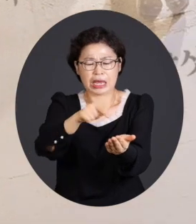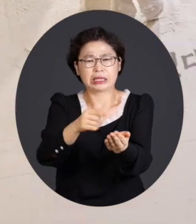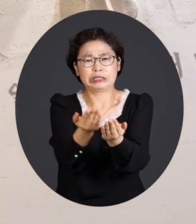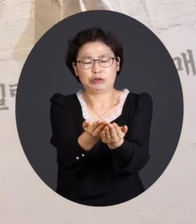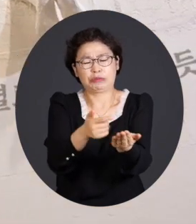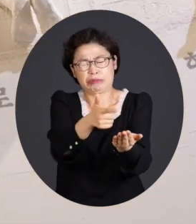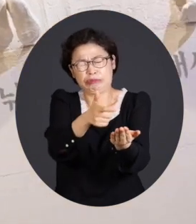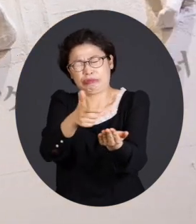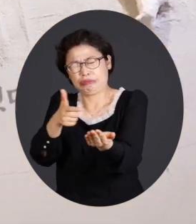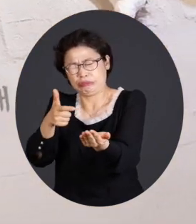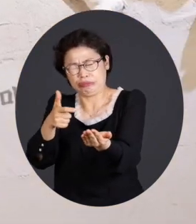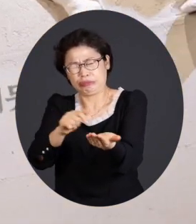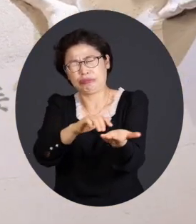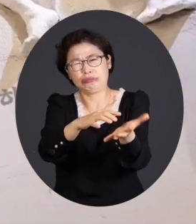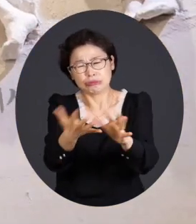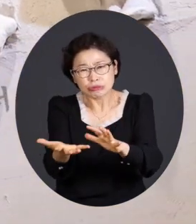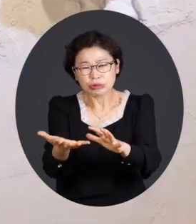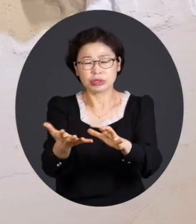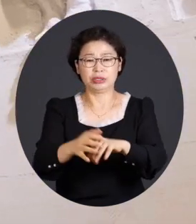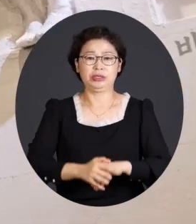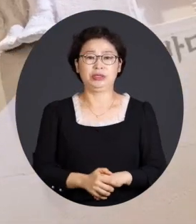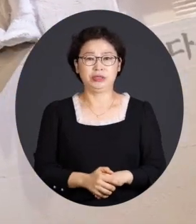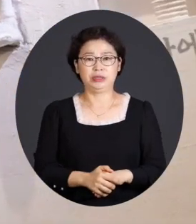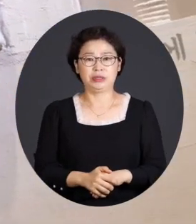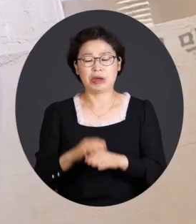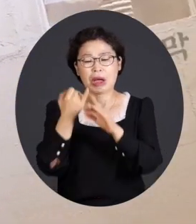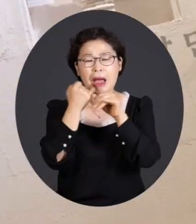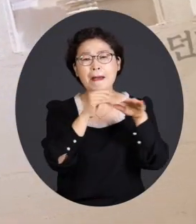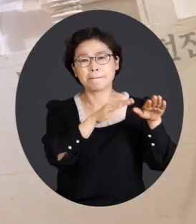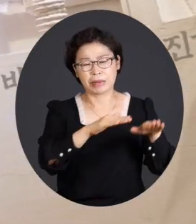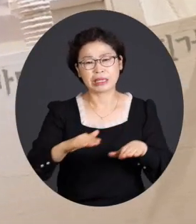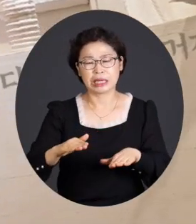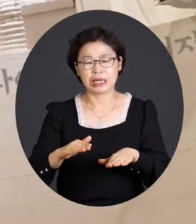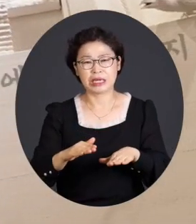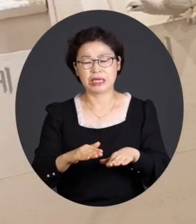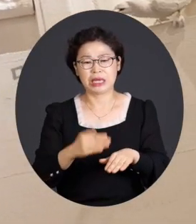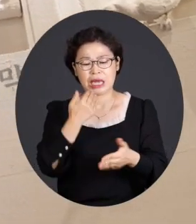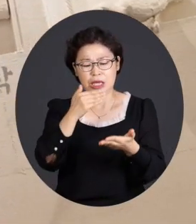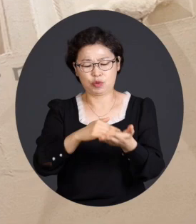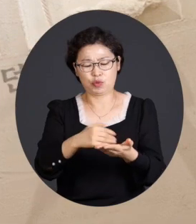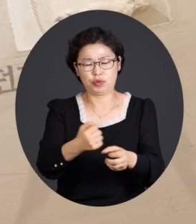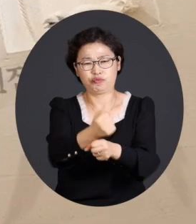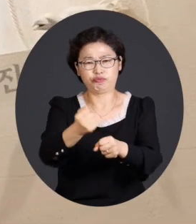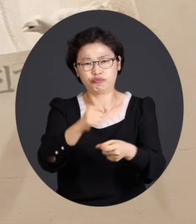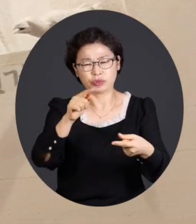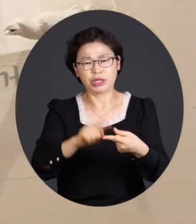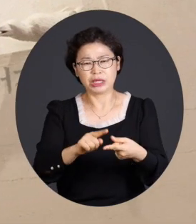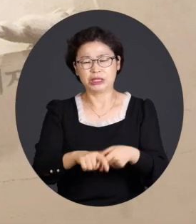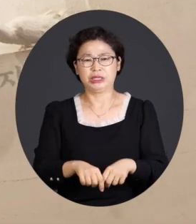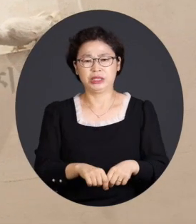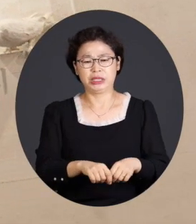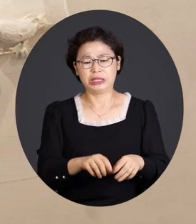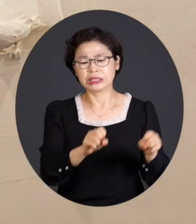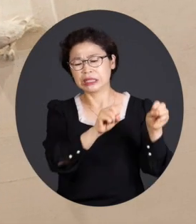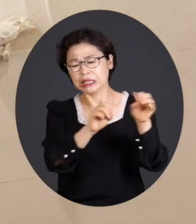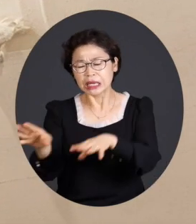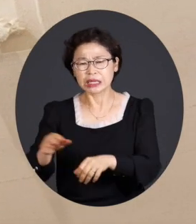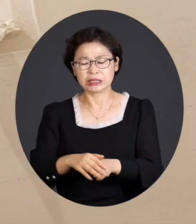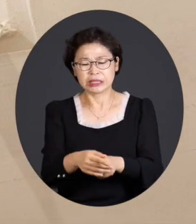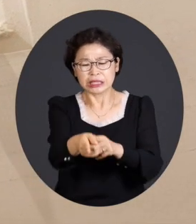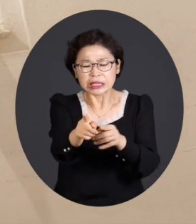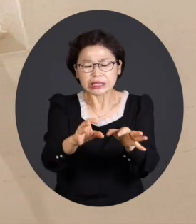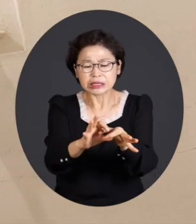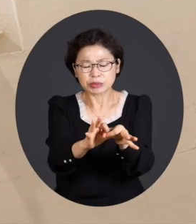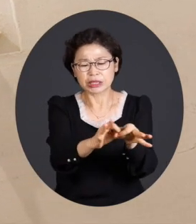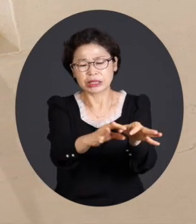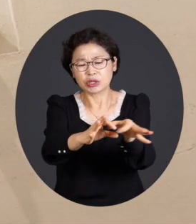사격시견에 다 죽여놓고 바다에 다 돌자라면 그냥 1년으로 해내 그냥 뭐 낚싯줄 매듯 해내 그냥 막